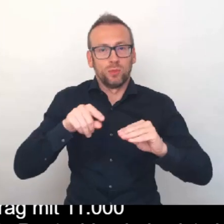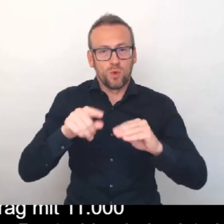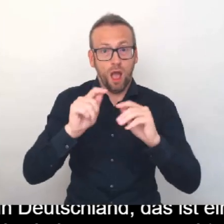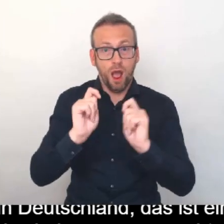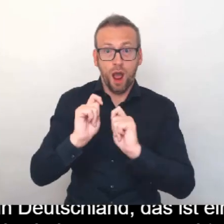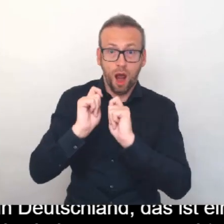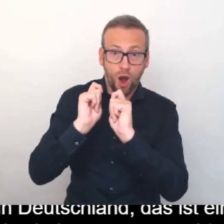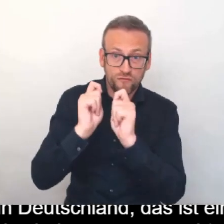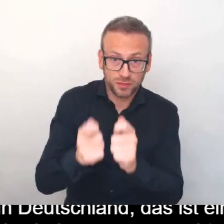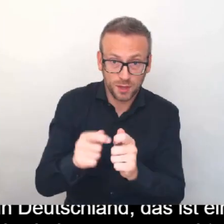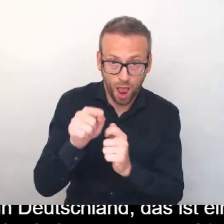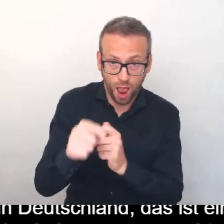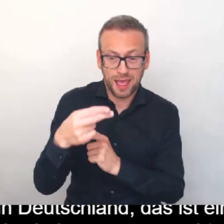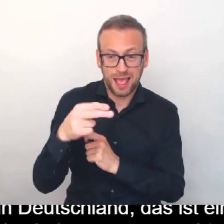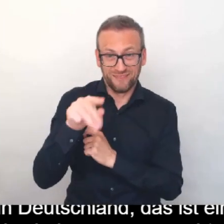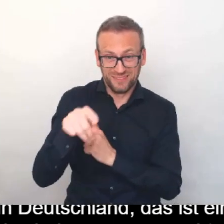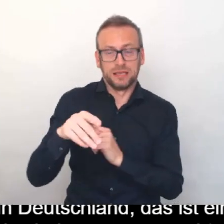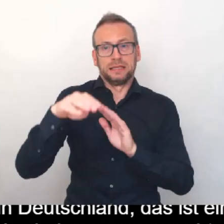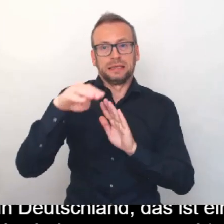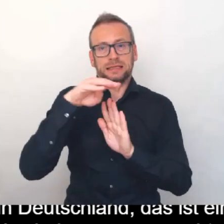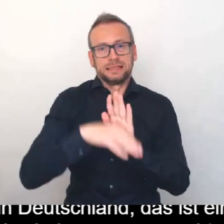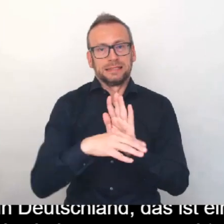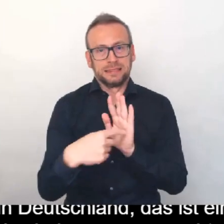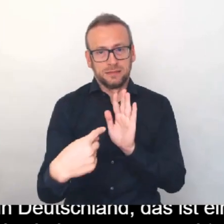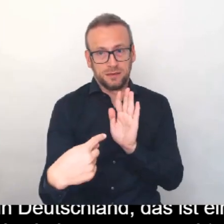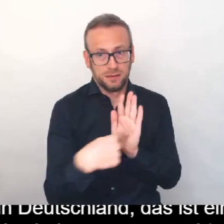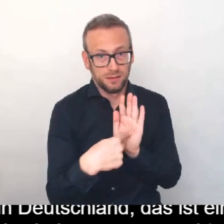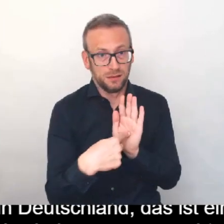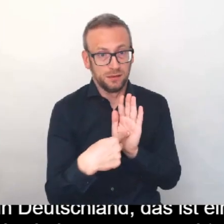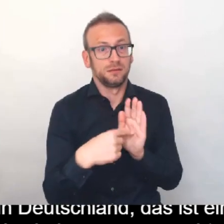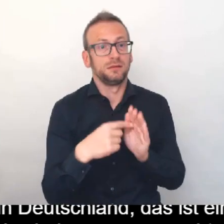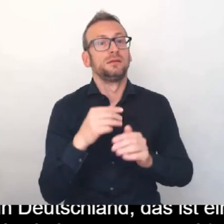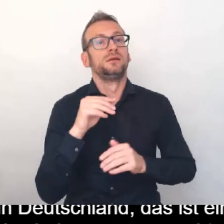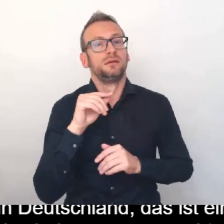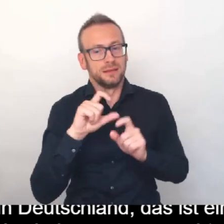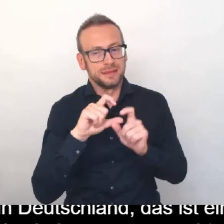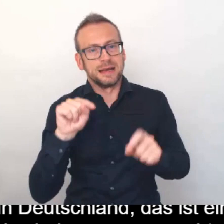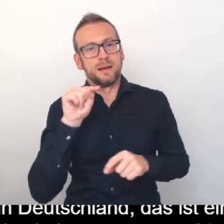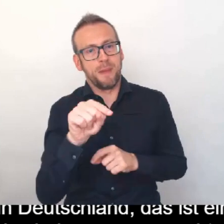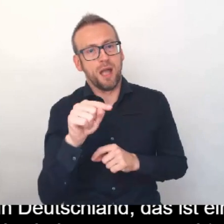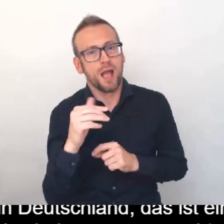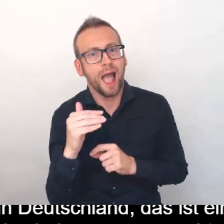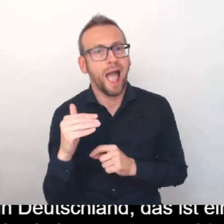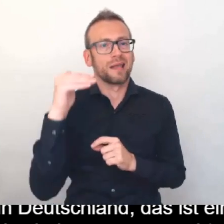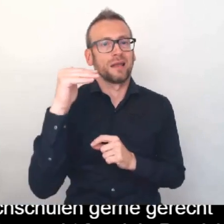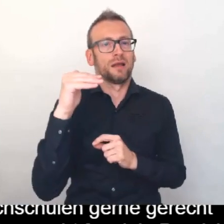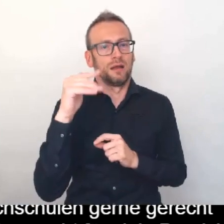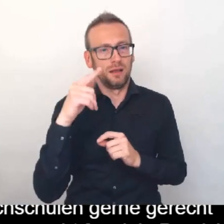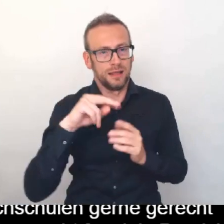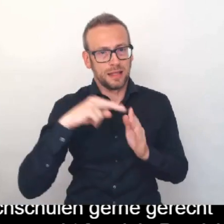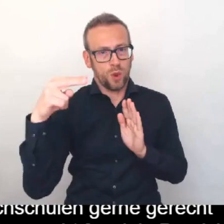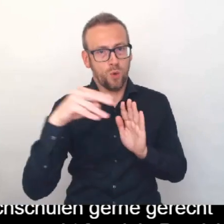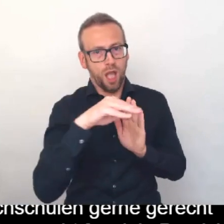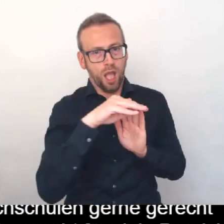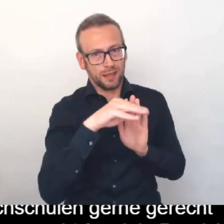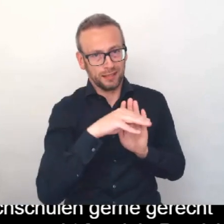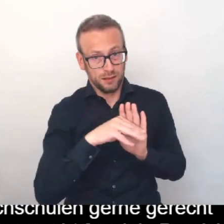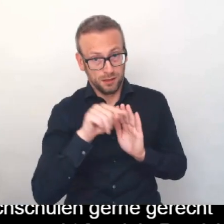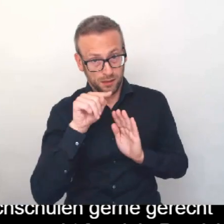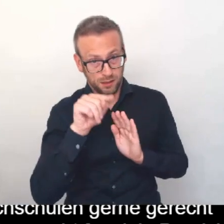Potenzial. Und das Promotionsrecht erhöht die Attraktivität der Hochschulen für den